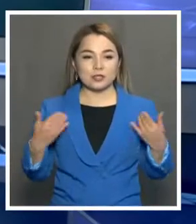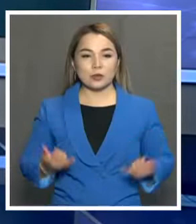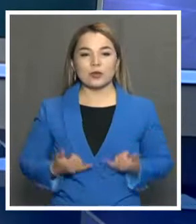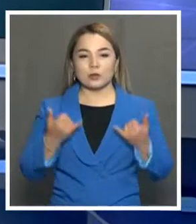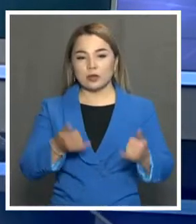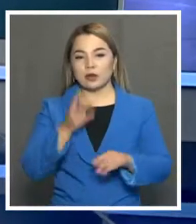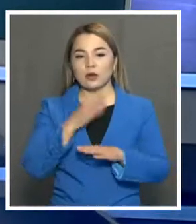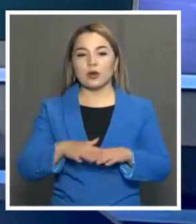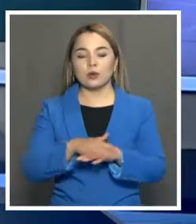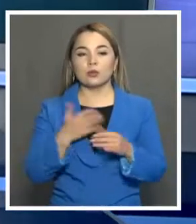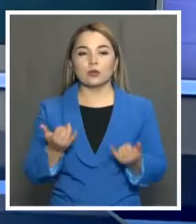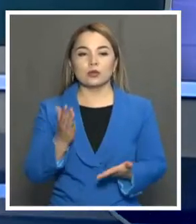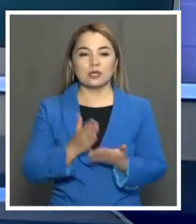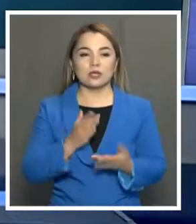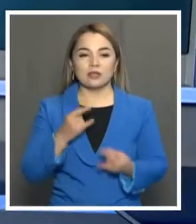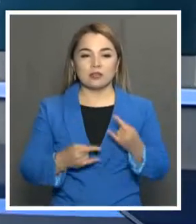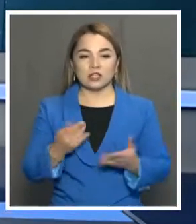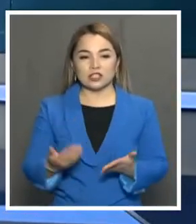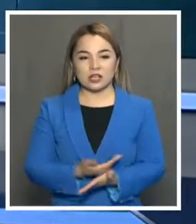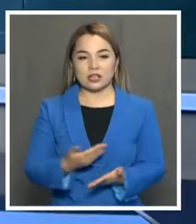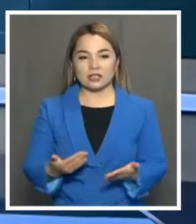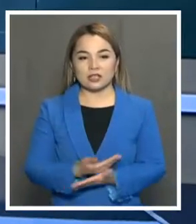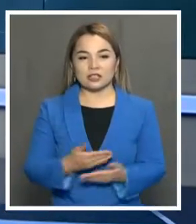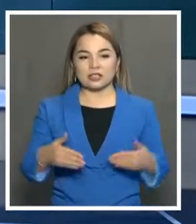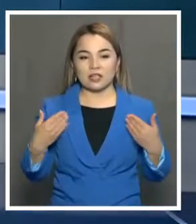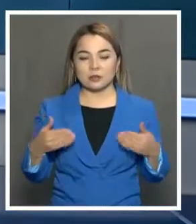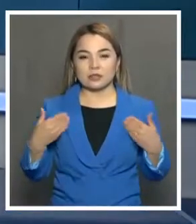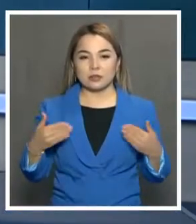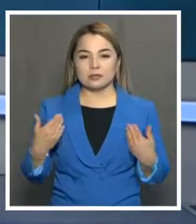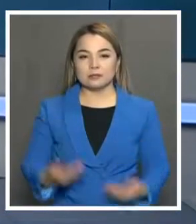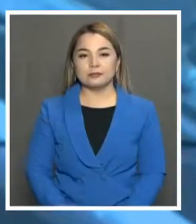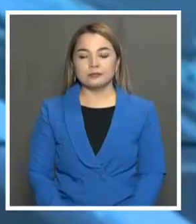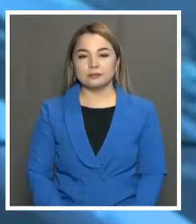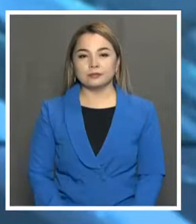Армысыздар, Ұлттық арнаның тікелей эфирінде ақпарат, студияда Саламат Томаш, сурдодармада Шырын Жанғабыл.